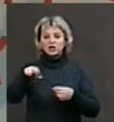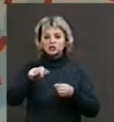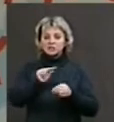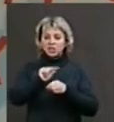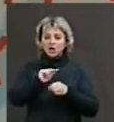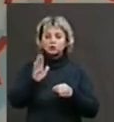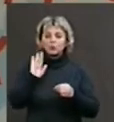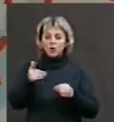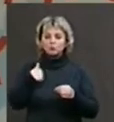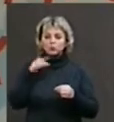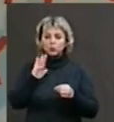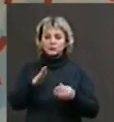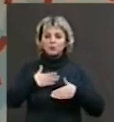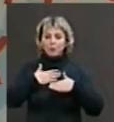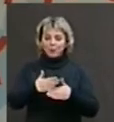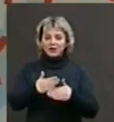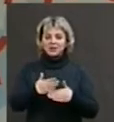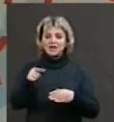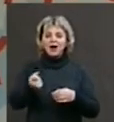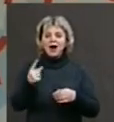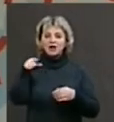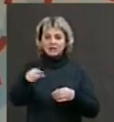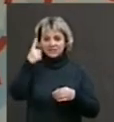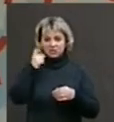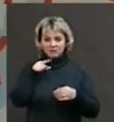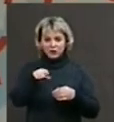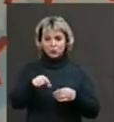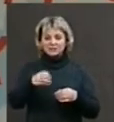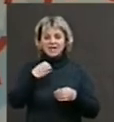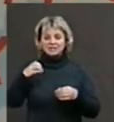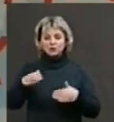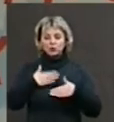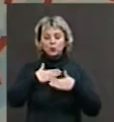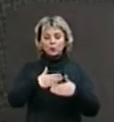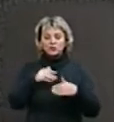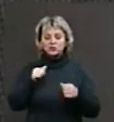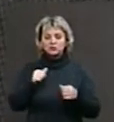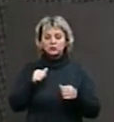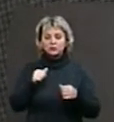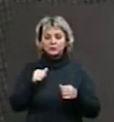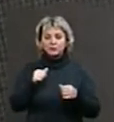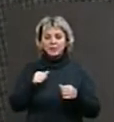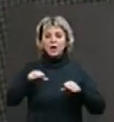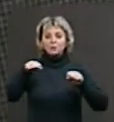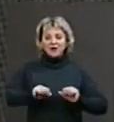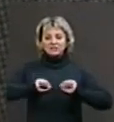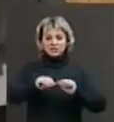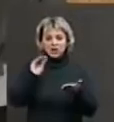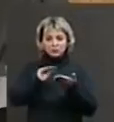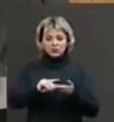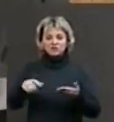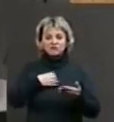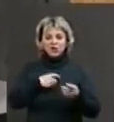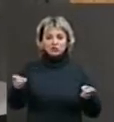контроль» мы будем помогать, оказывать информационную, экспертную поддержку. Правозащитник отметил, что